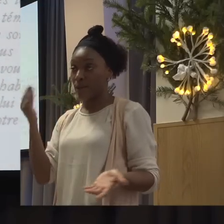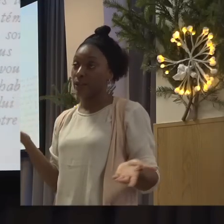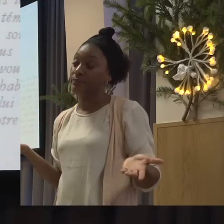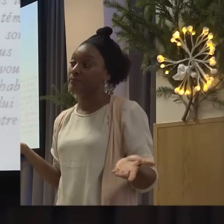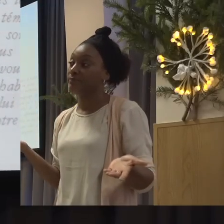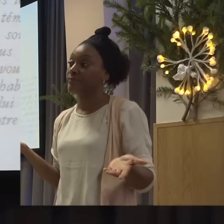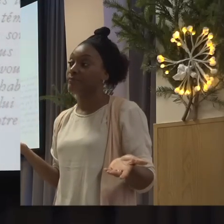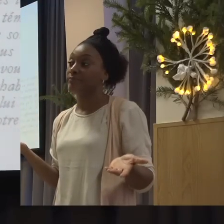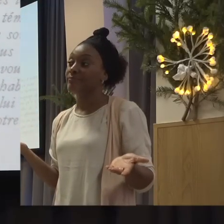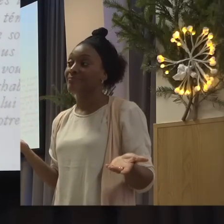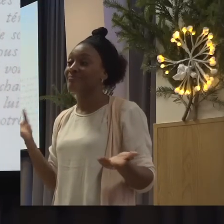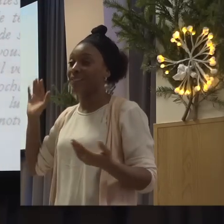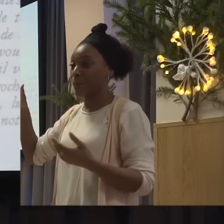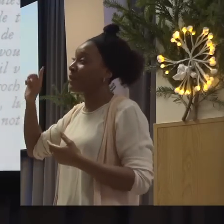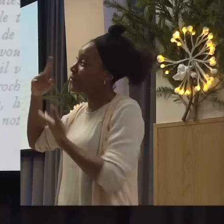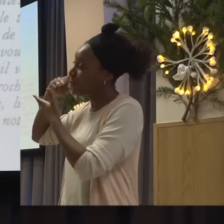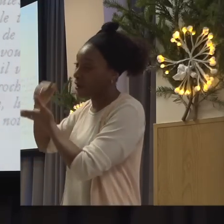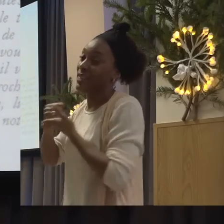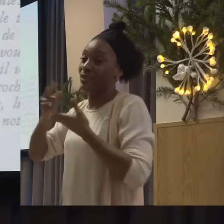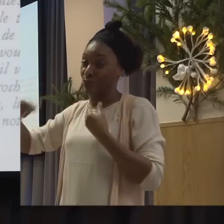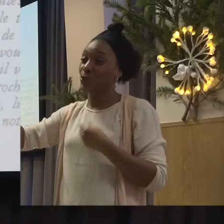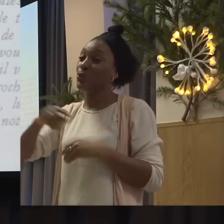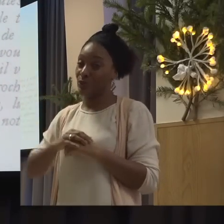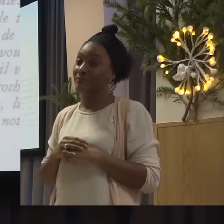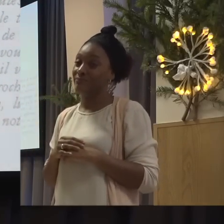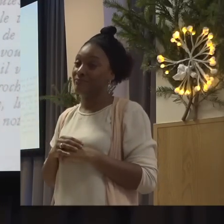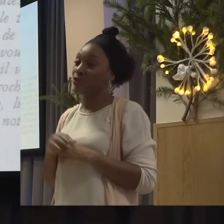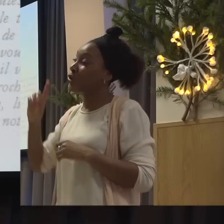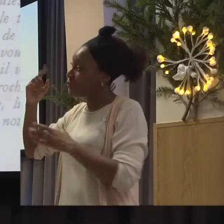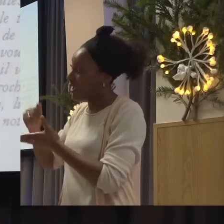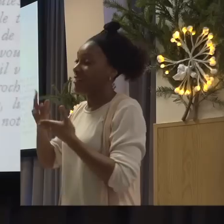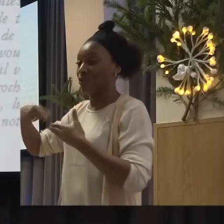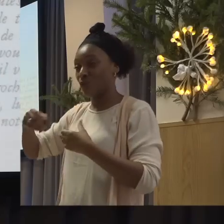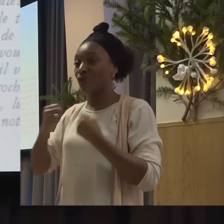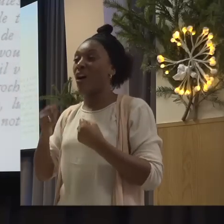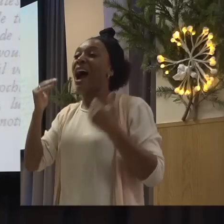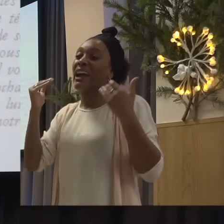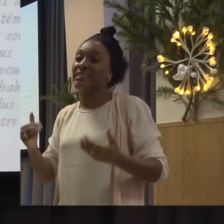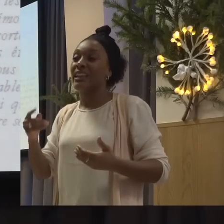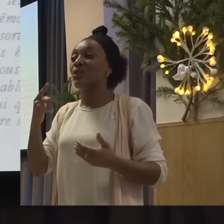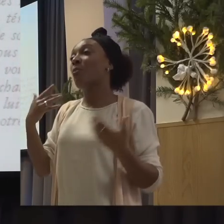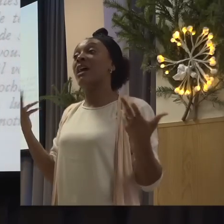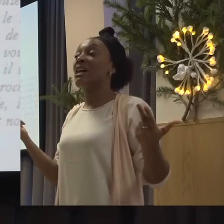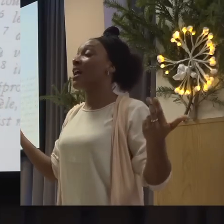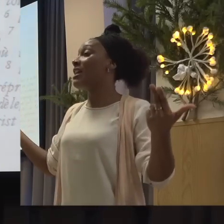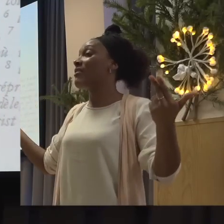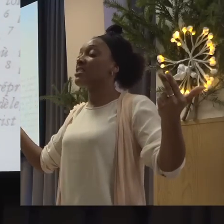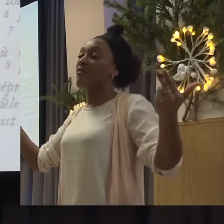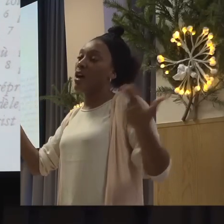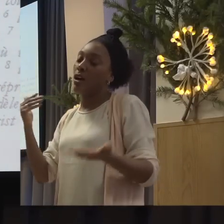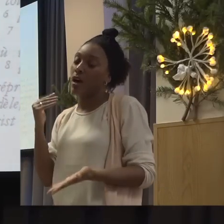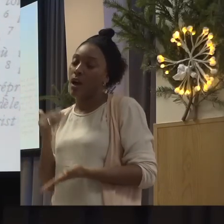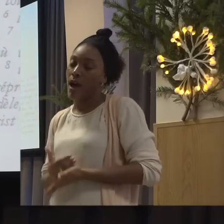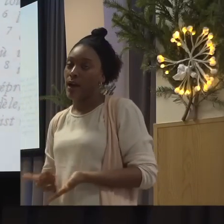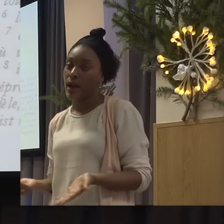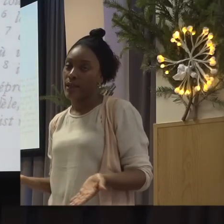humaine. Que Dieu nous aide, que Dieu nous fortifie et que nous arrêtions de jouer le jeu de l'ennemi, de vouloir